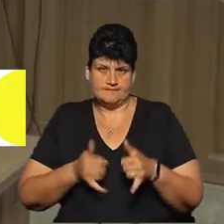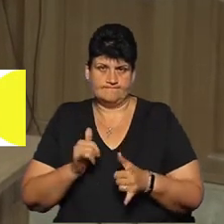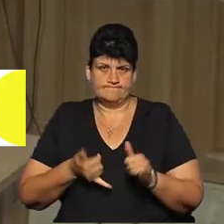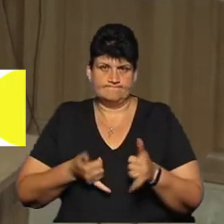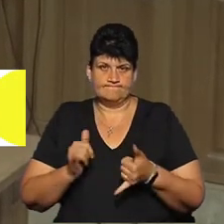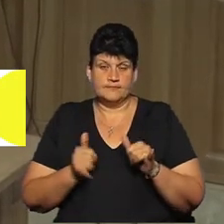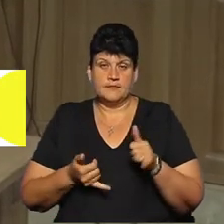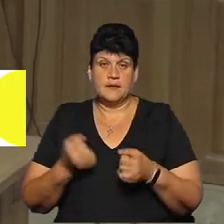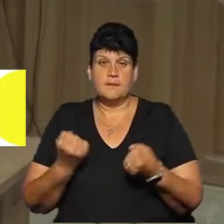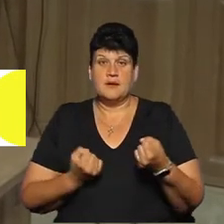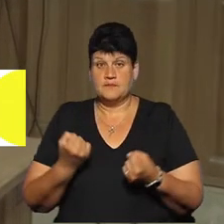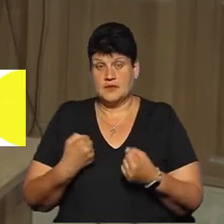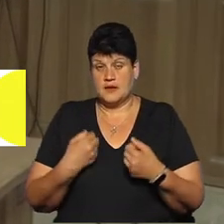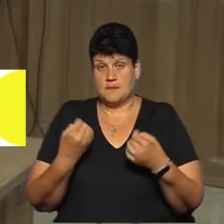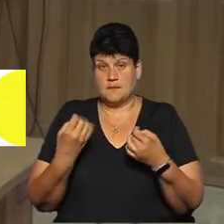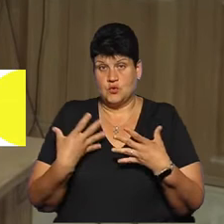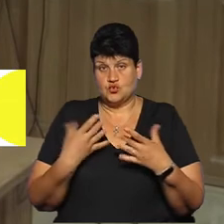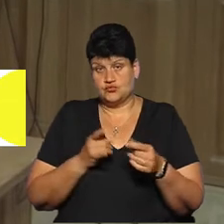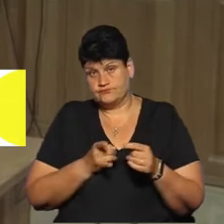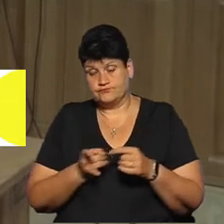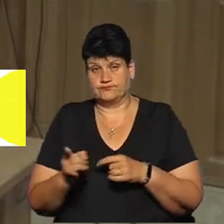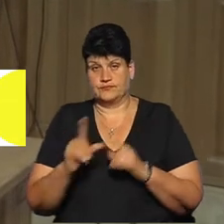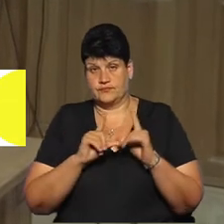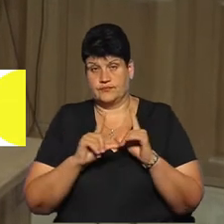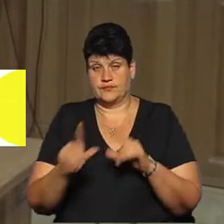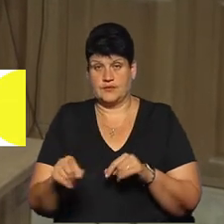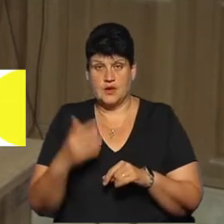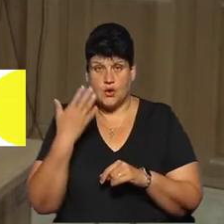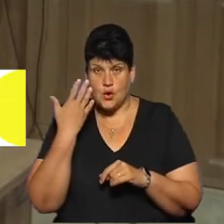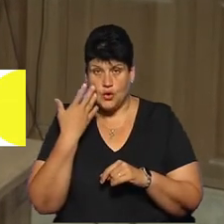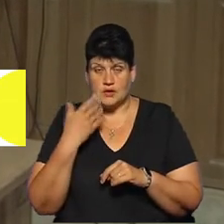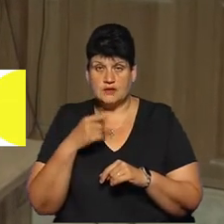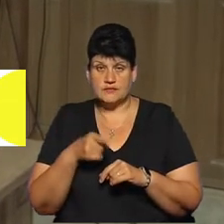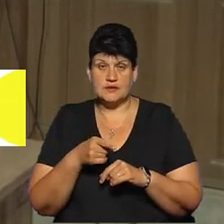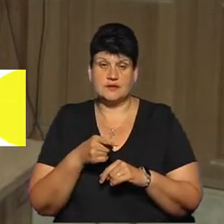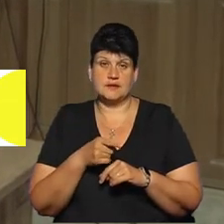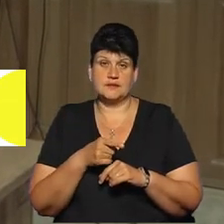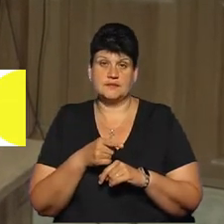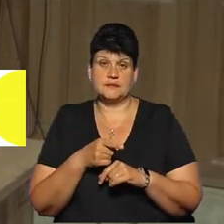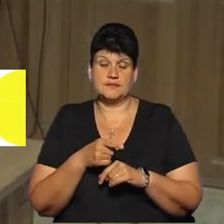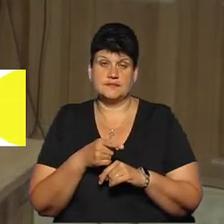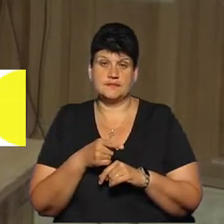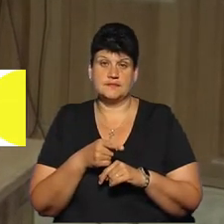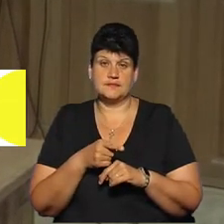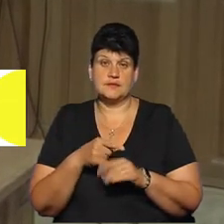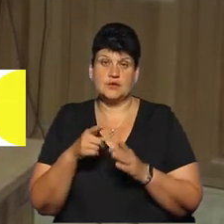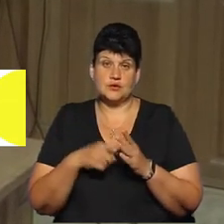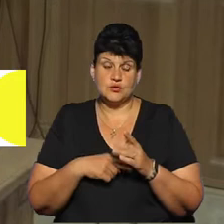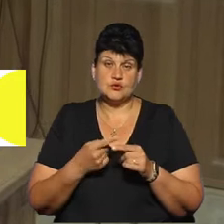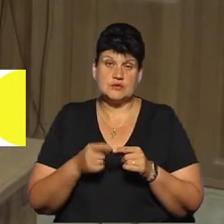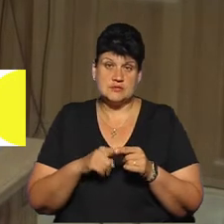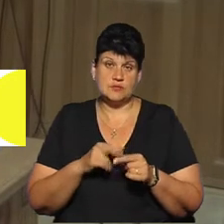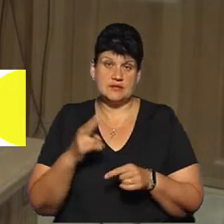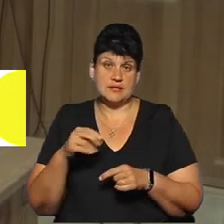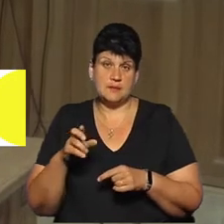іншого способу, як просто від'їхати звідти. От, коли Юрій Йосипович сказав, він переконався, що це були працівники ДБР, я